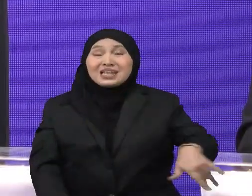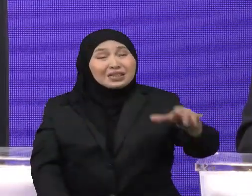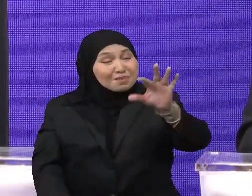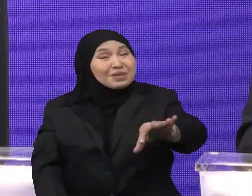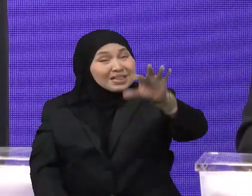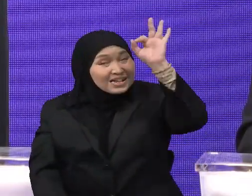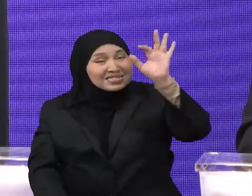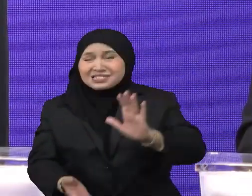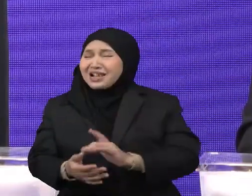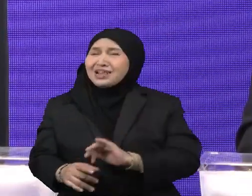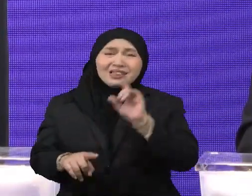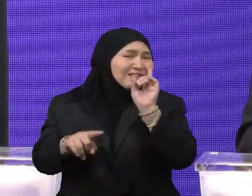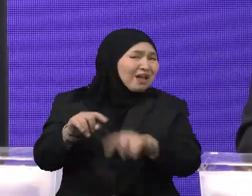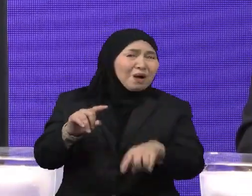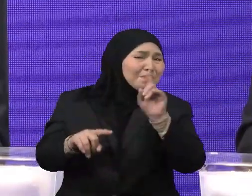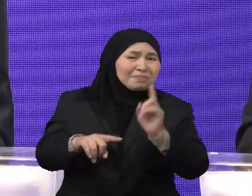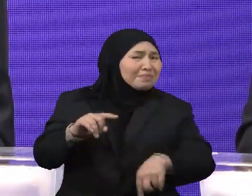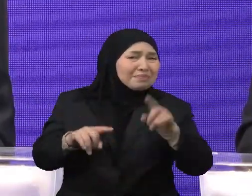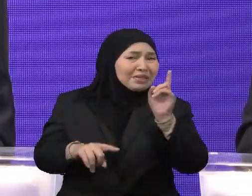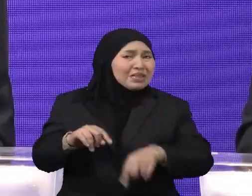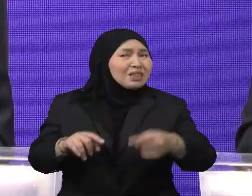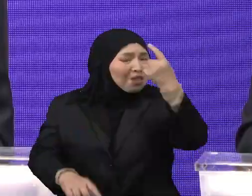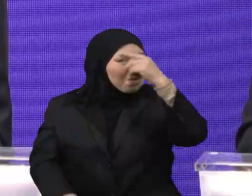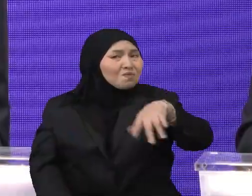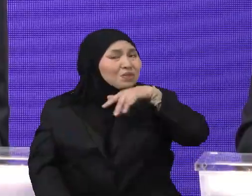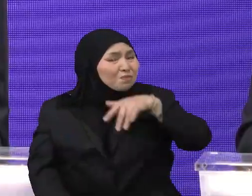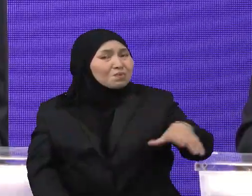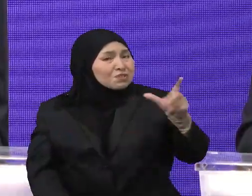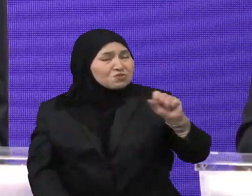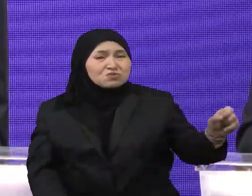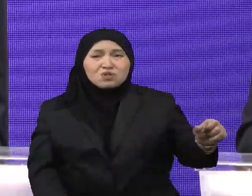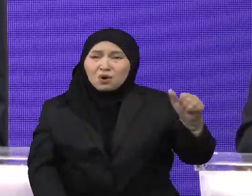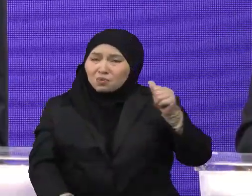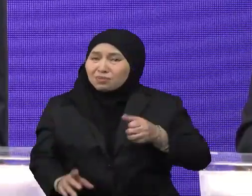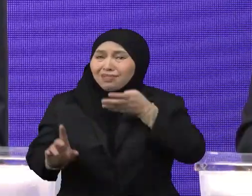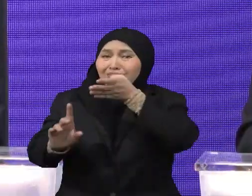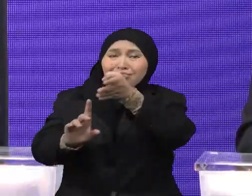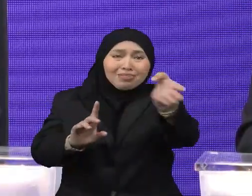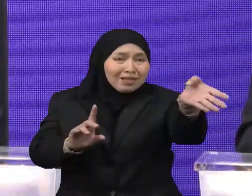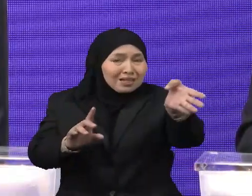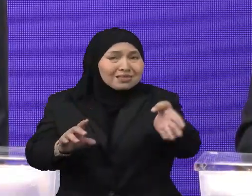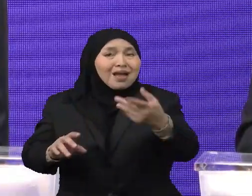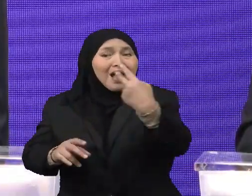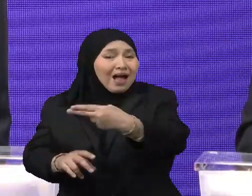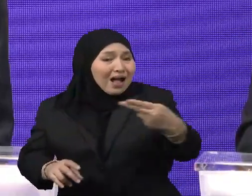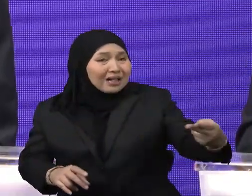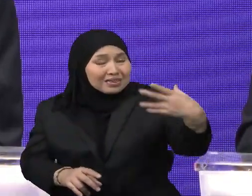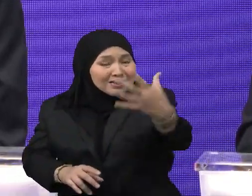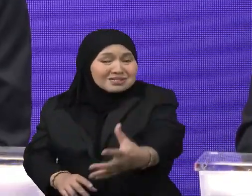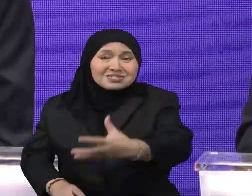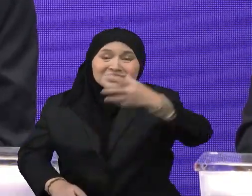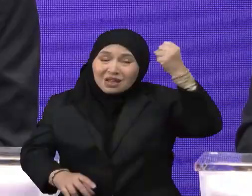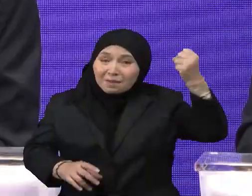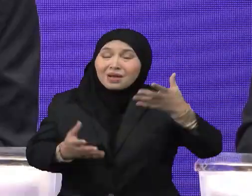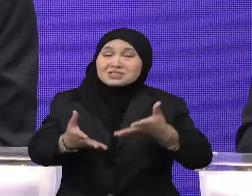nabi maka tidak mungkin bagi Rasulullah Shallallahu Alaihi Wasallam untuk menghianati dalam urusan harta rampasan perang masuk di Apa